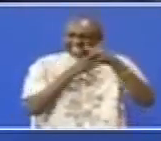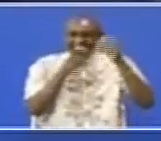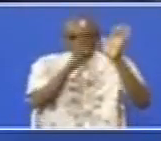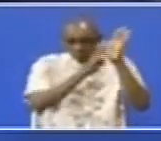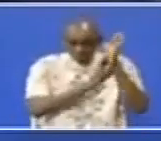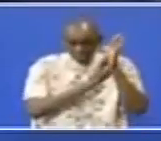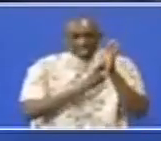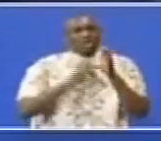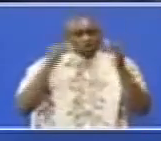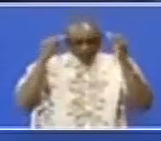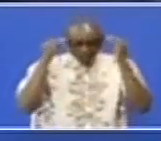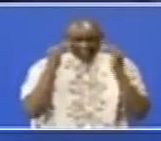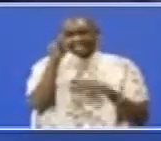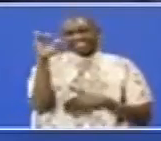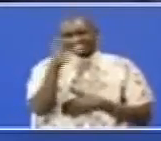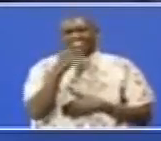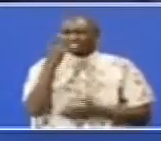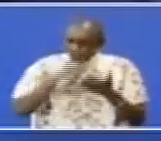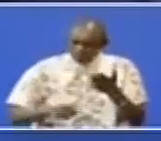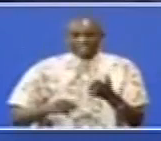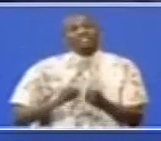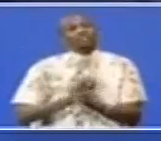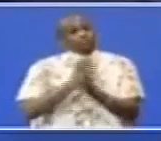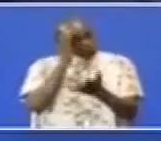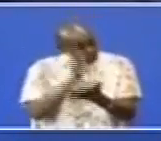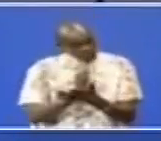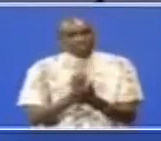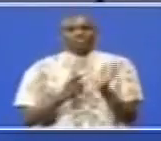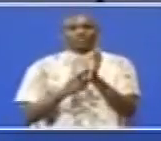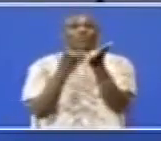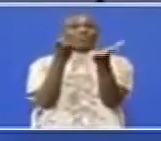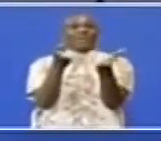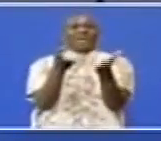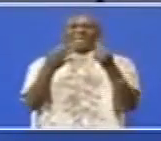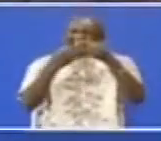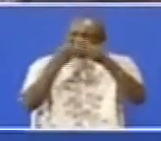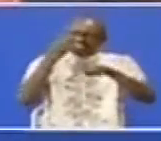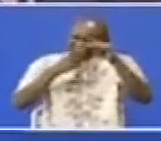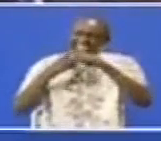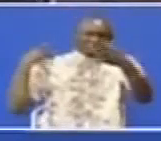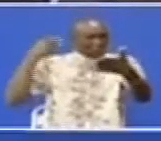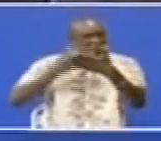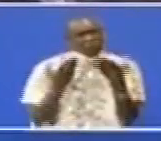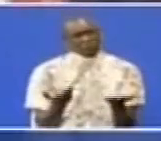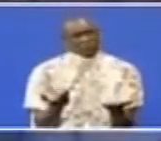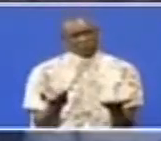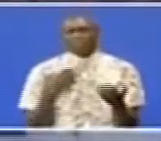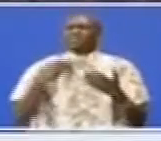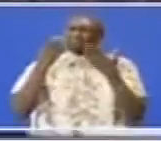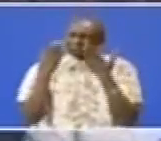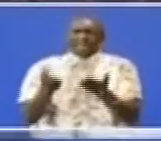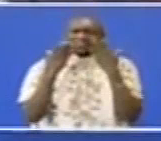mahakama ya ICC ni chanzo cha ukweli kubainika katika kesi hiyo iliyochukua miaka 8 sasa. Ninawashukuru